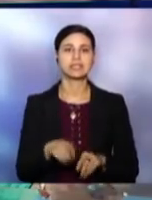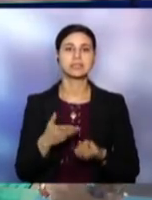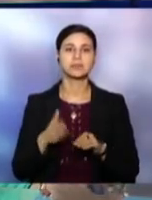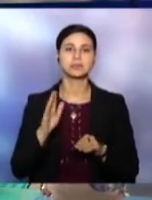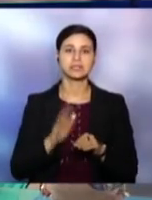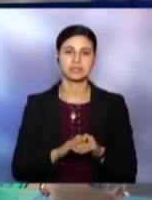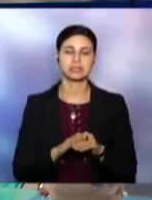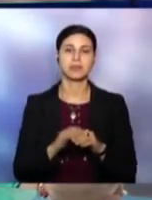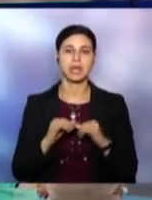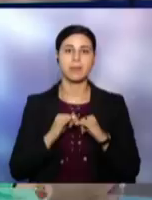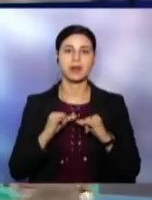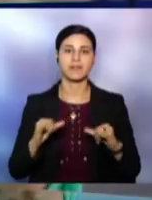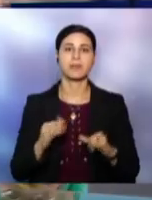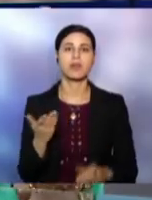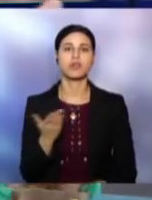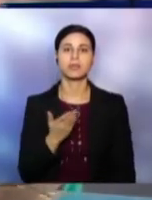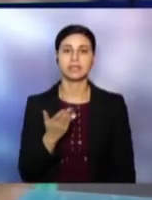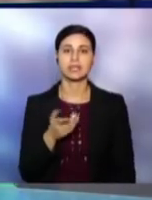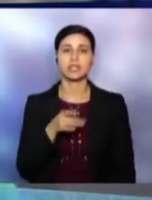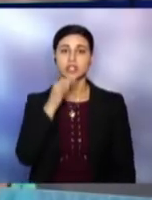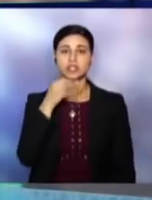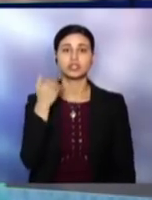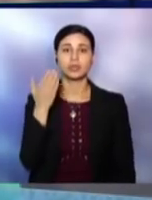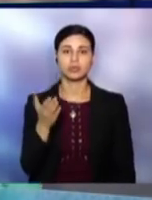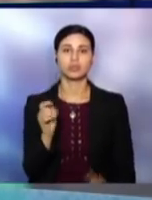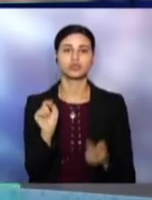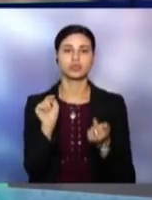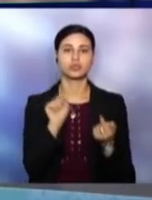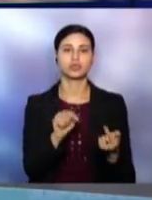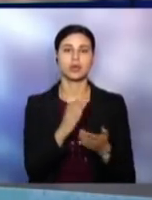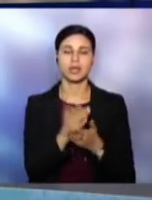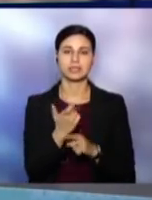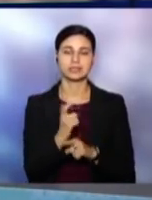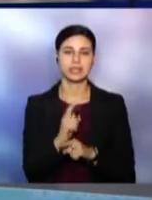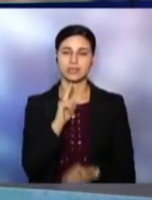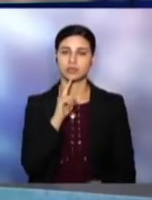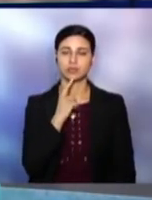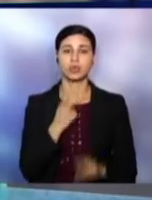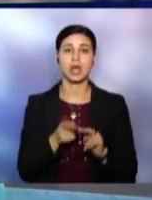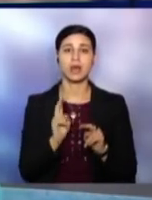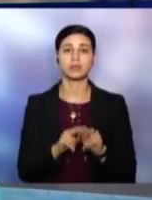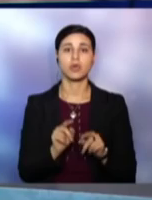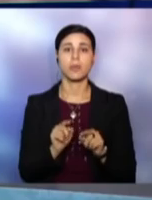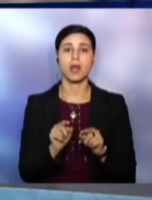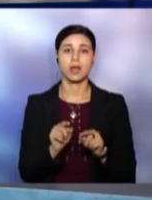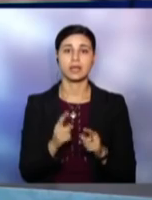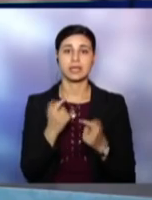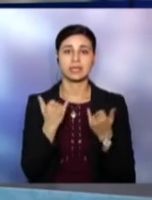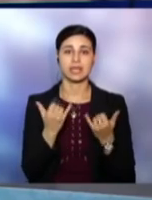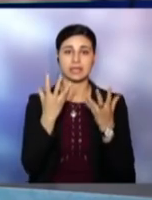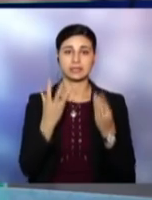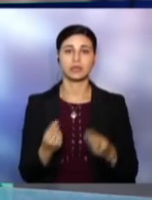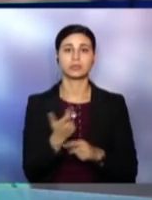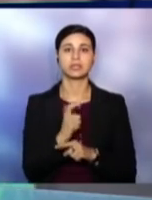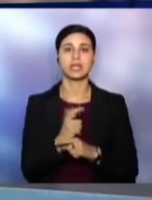პათოლოგიური შტამების გამრავლება, რომელთანაც სწორედ შემდგომში ბრძოლა არის ძალიან რთული. ამიტომ ამ თვალსაზრისით დღესდღეობით ძალიან